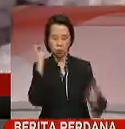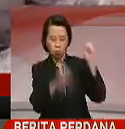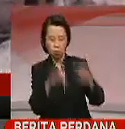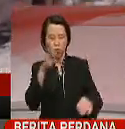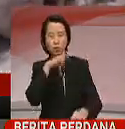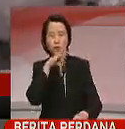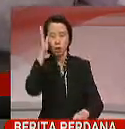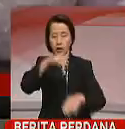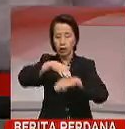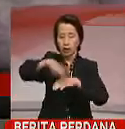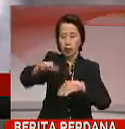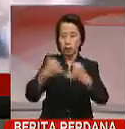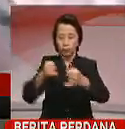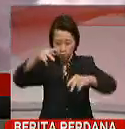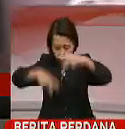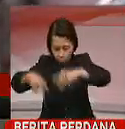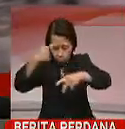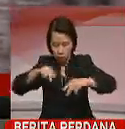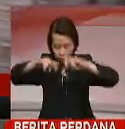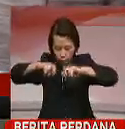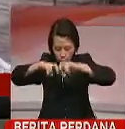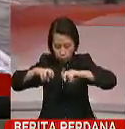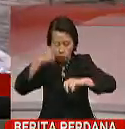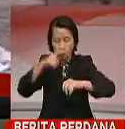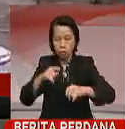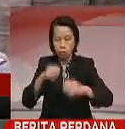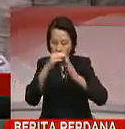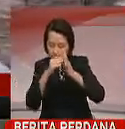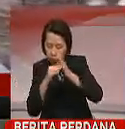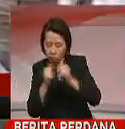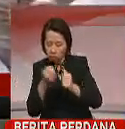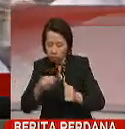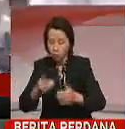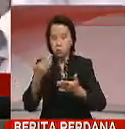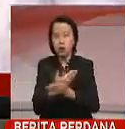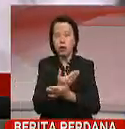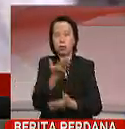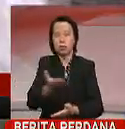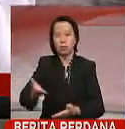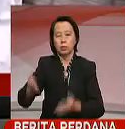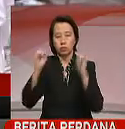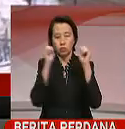tersebut akan dihantar ke Jabatan Kimia untuk dianalisis, penentuan ciri serta komposisi bahan buangan.